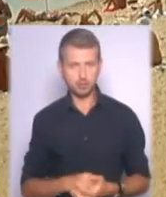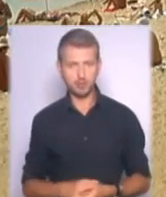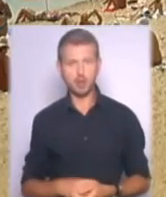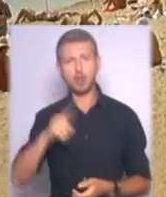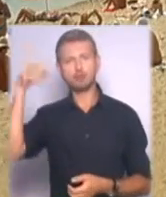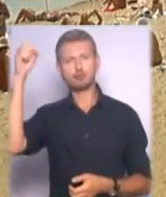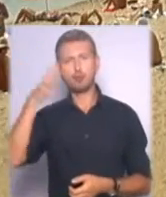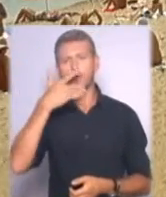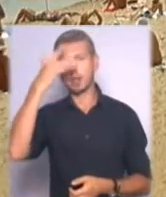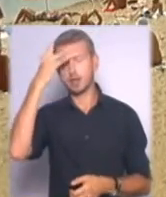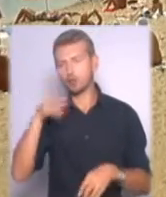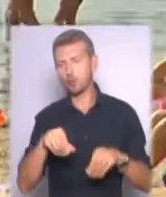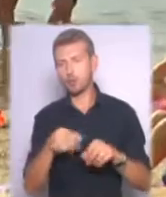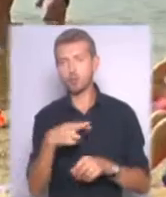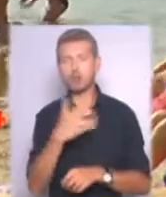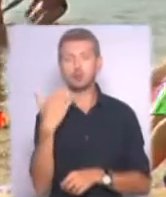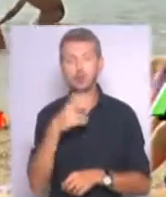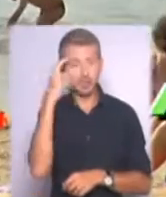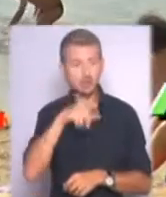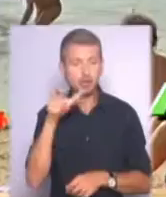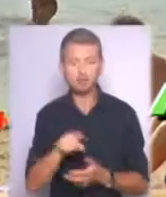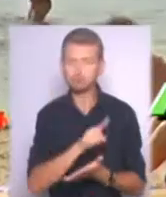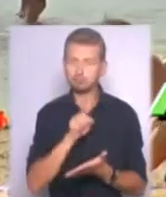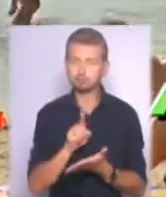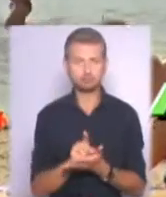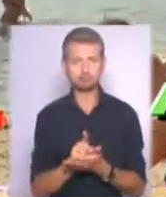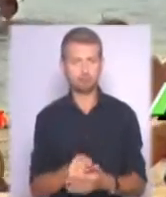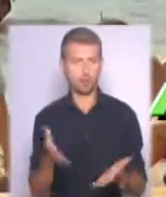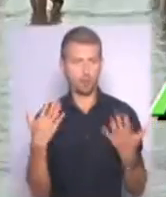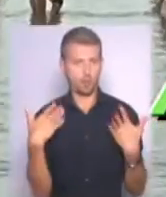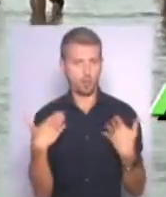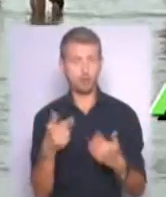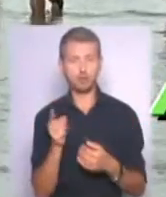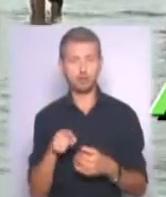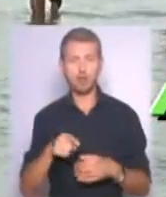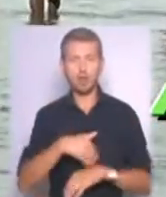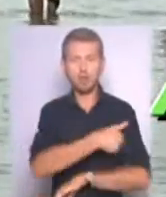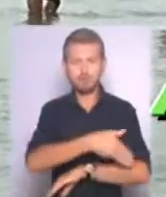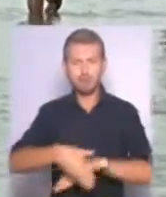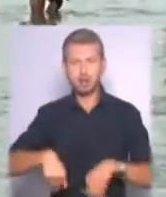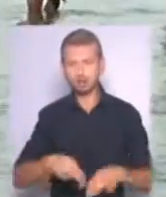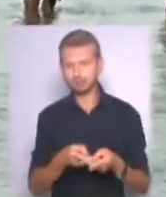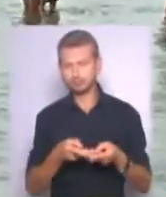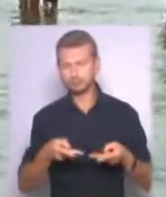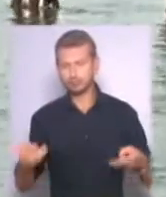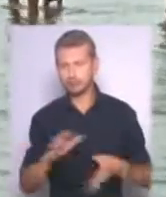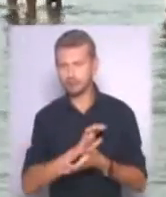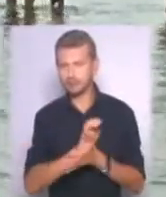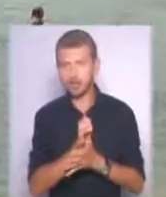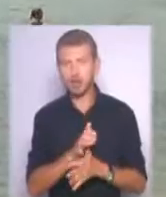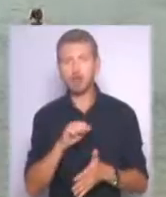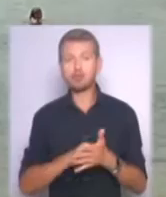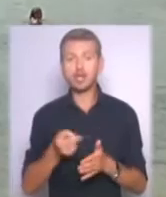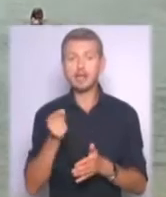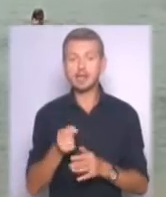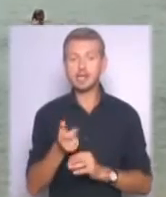Сонце, літо, пляж. Для сотень киян це невід'ємні складові відпочинку. Тому і береги водойм заповнені вщент. Через це кількість загиблих на